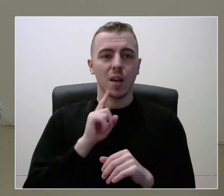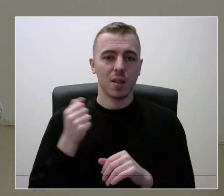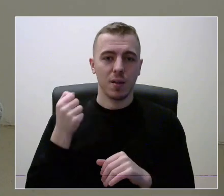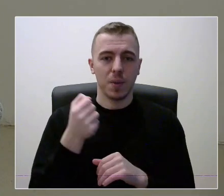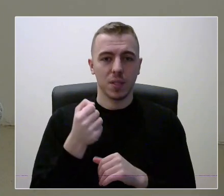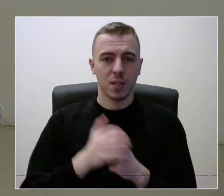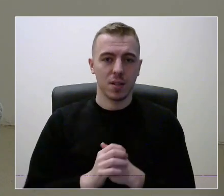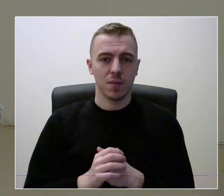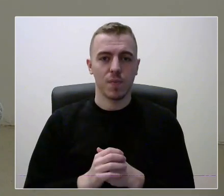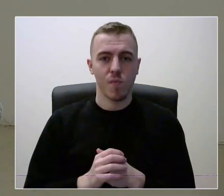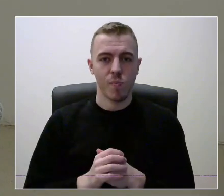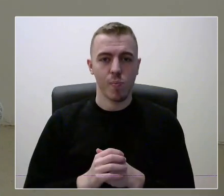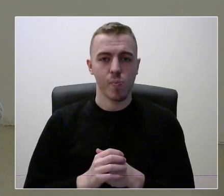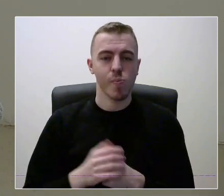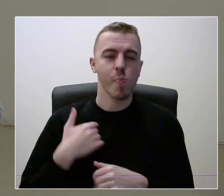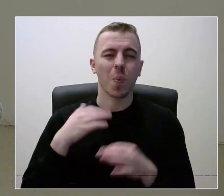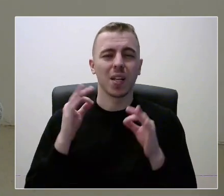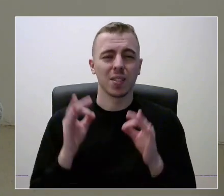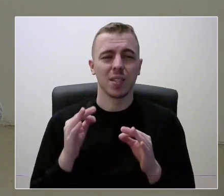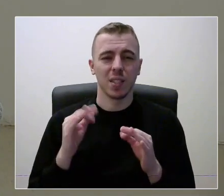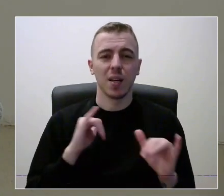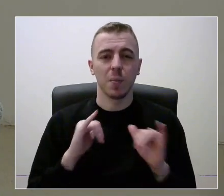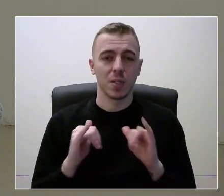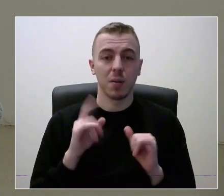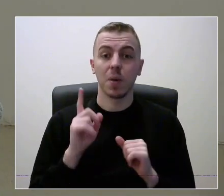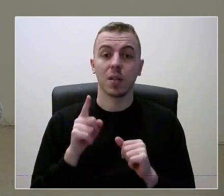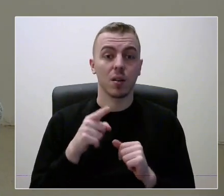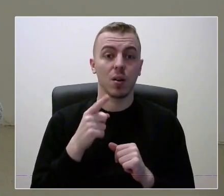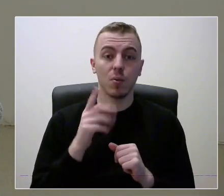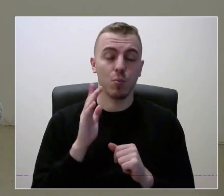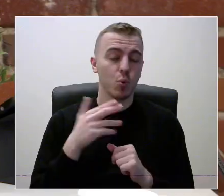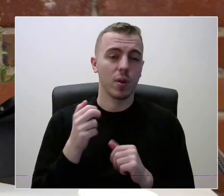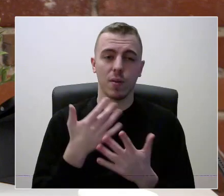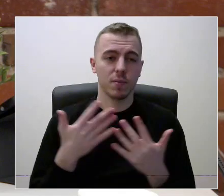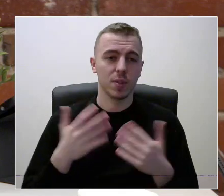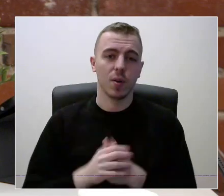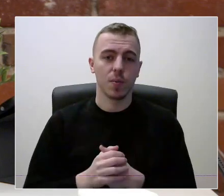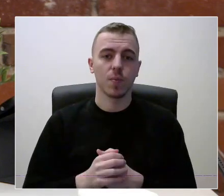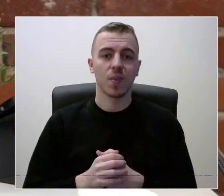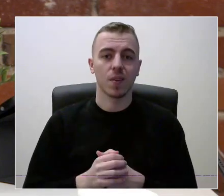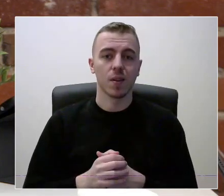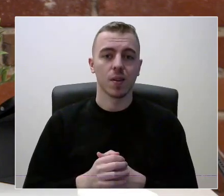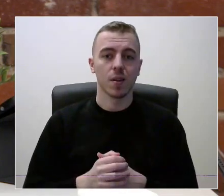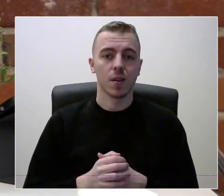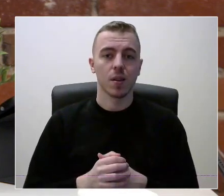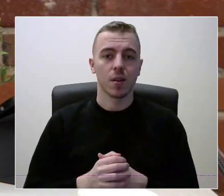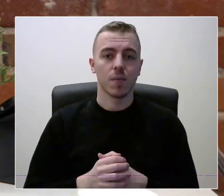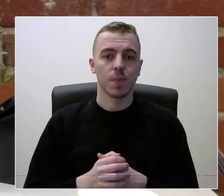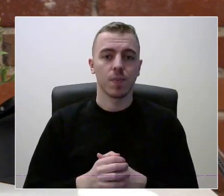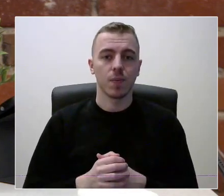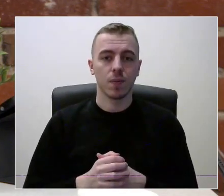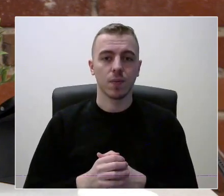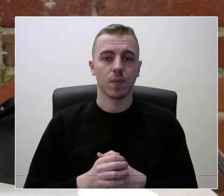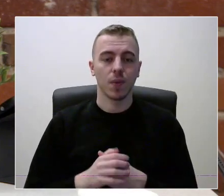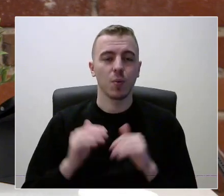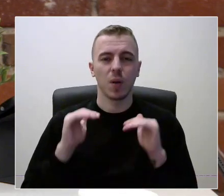mes čia pasilgėm taip teisingai, bet būna visko gyvenime. Jūs jau žinome, tai nebent labai trumpa replika, bet šiaip...